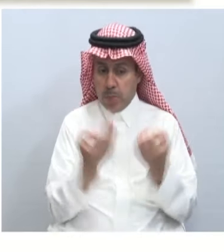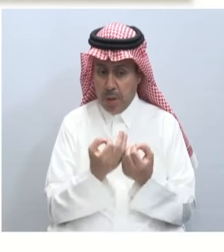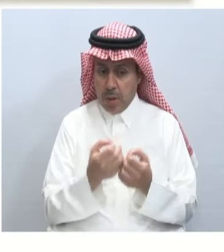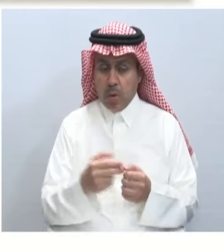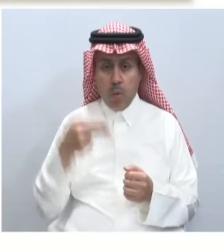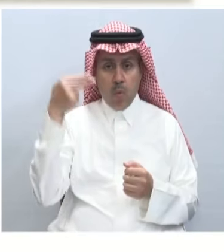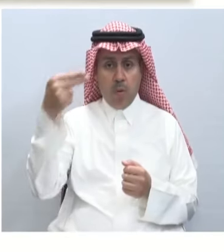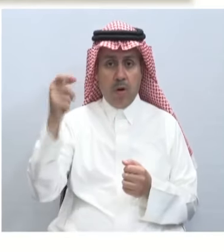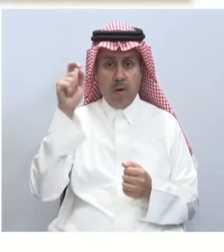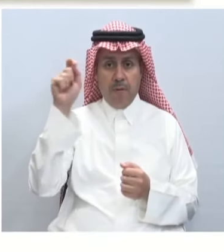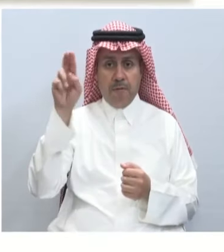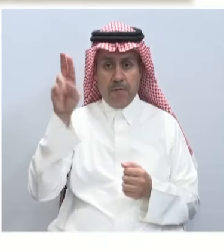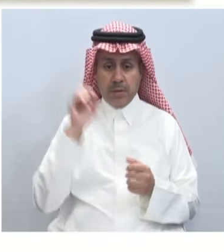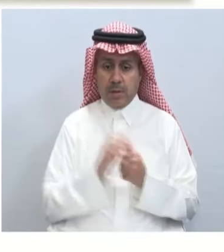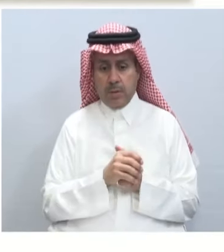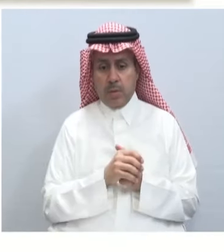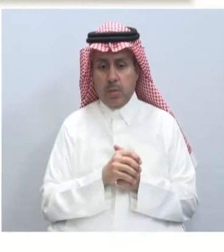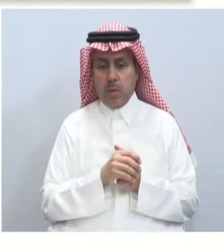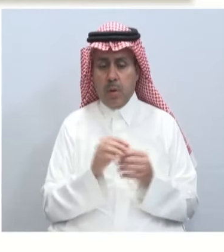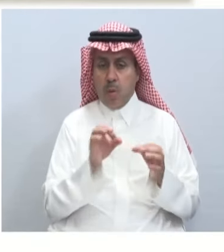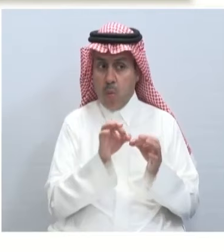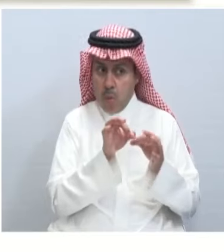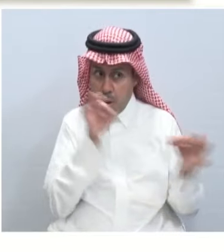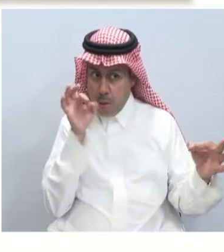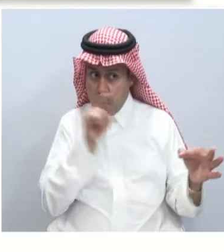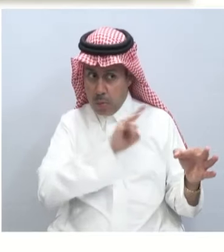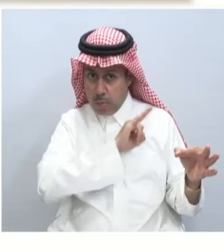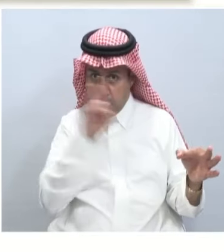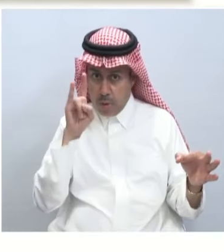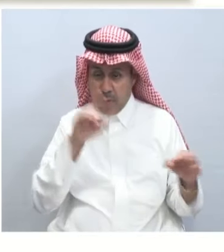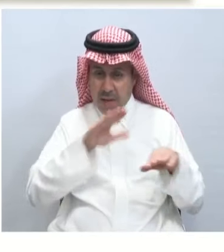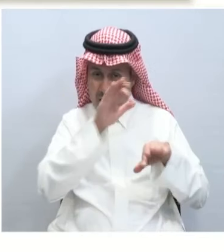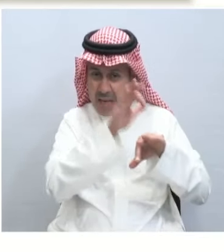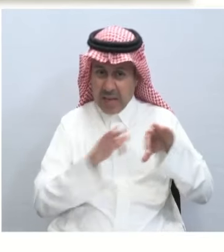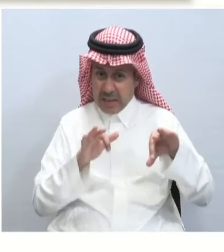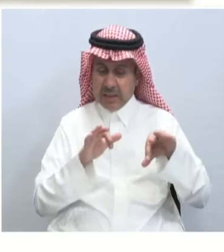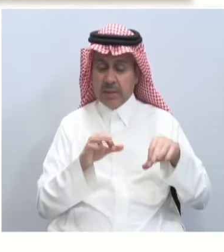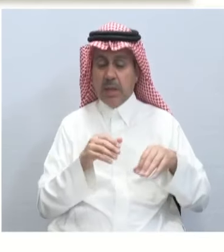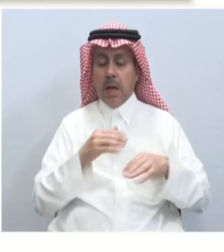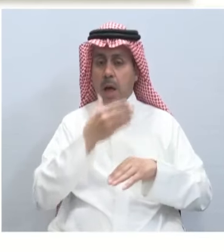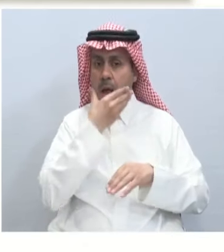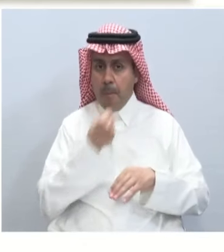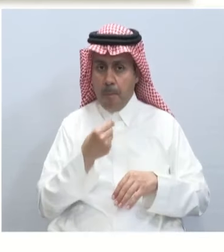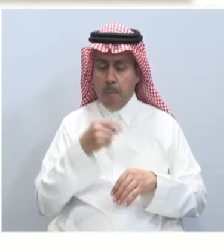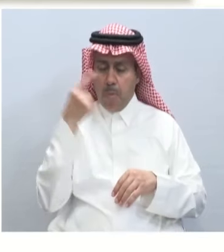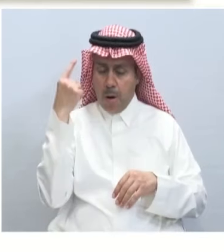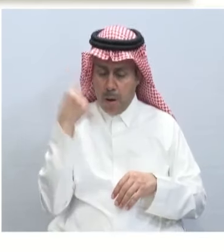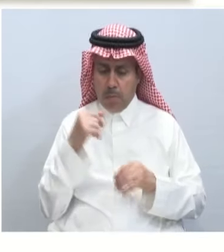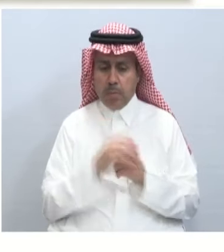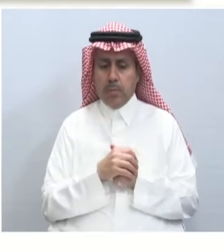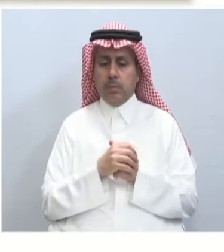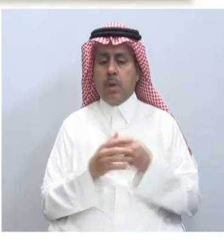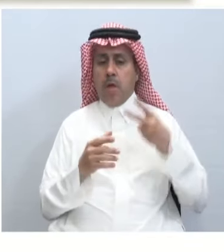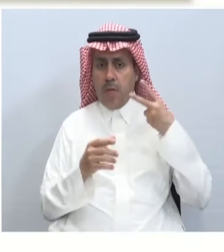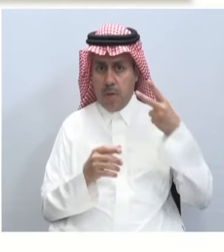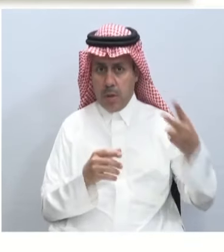المجتمع وعلى عفته وحذر من كل كل ما يخدش العفه ويذهب الحياه وايضا